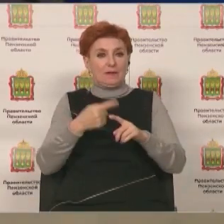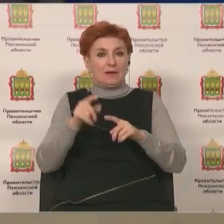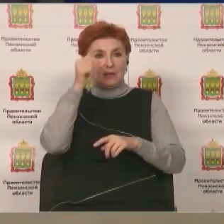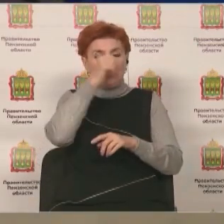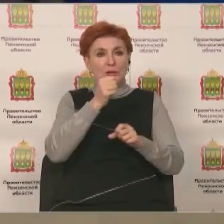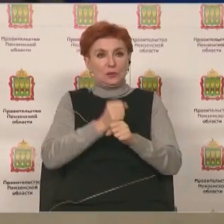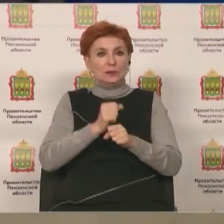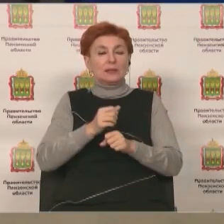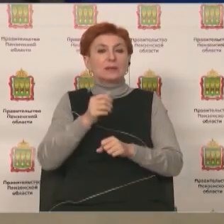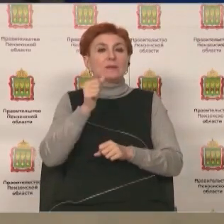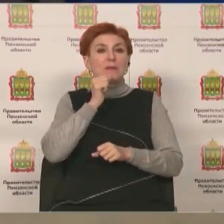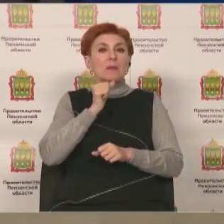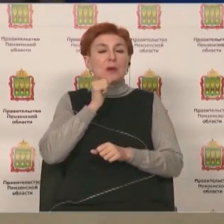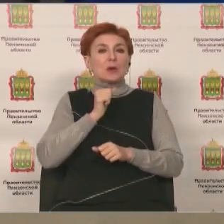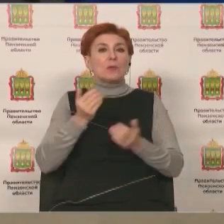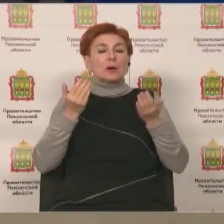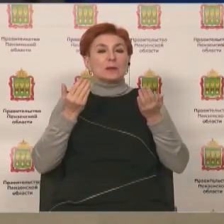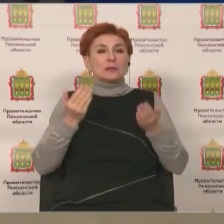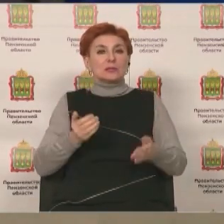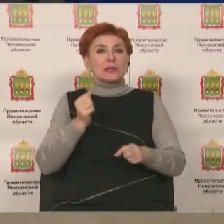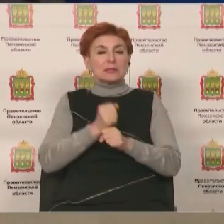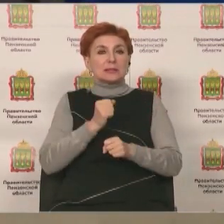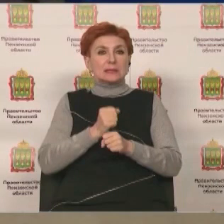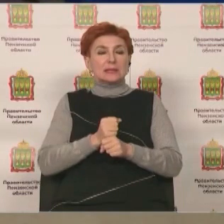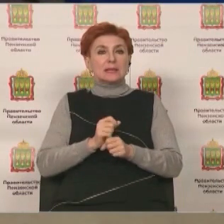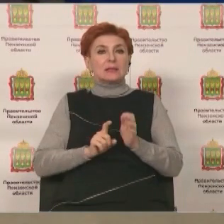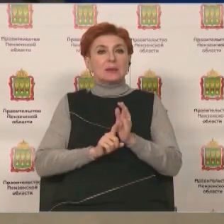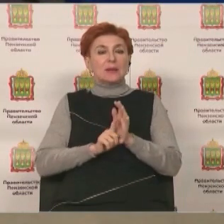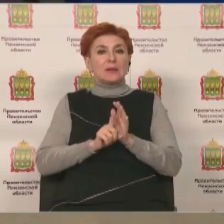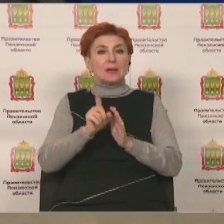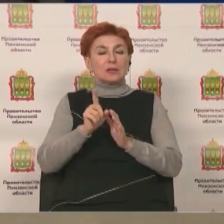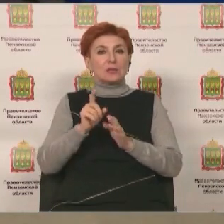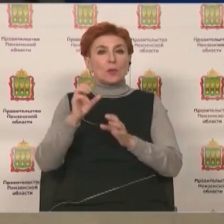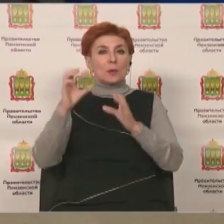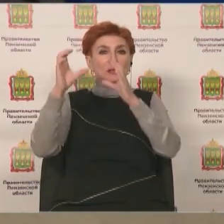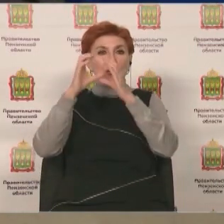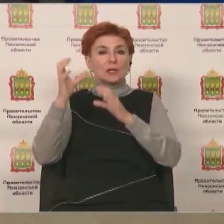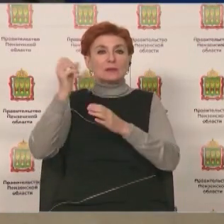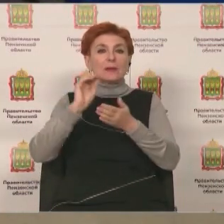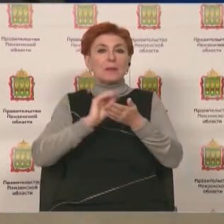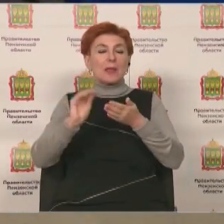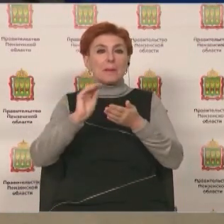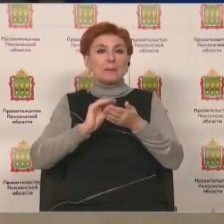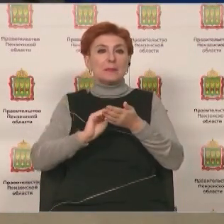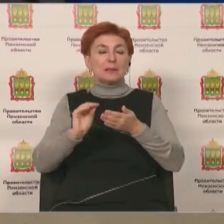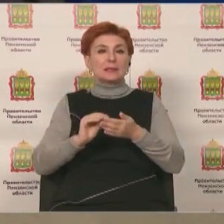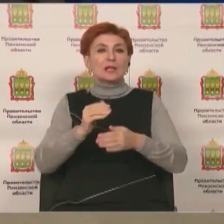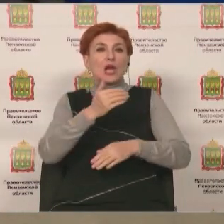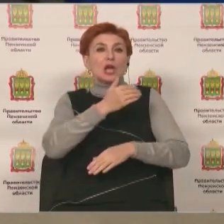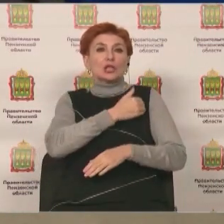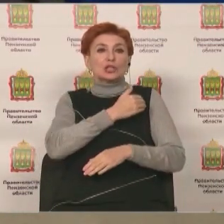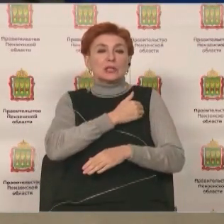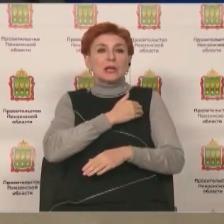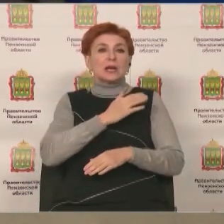пожилых людей, оказавшихся в трудной жизненной ситуации. Начнем уже снимать эти шары, в которых написаны новогодние